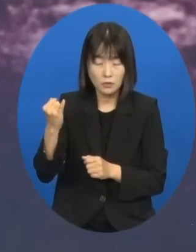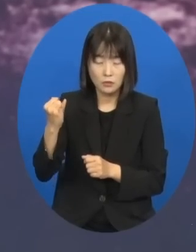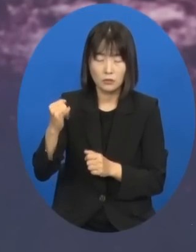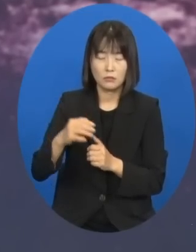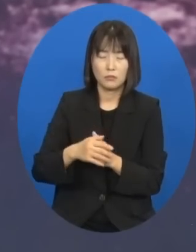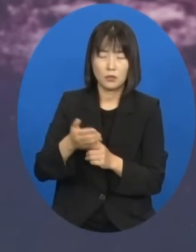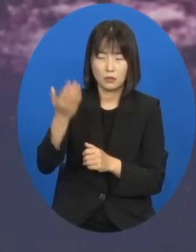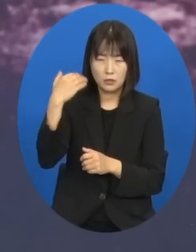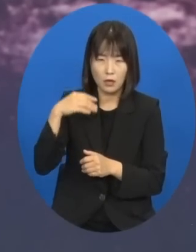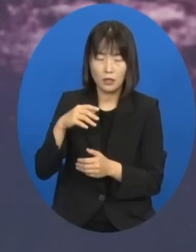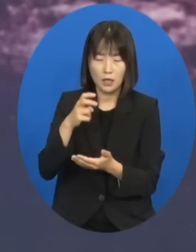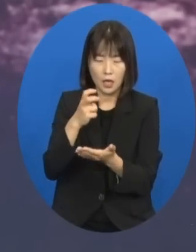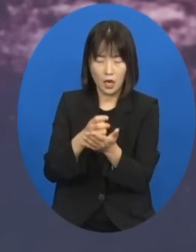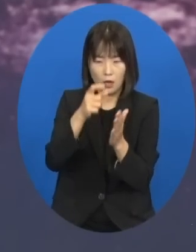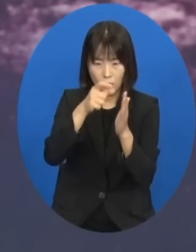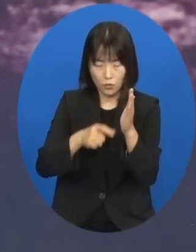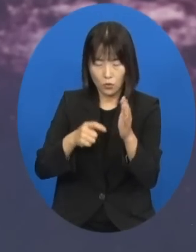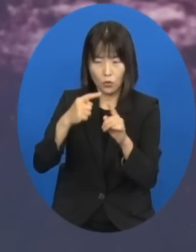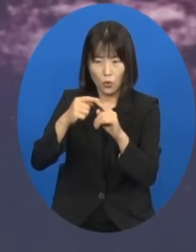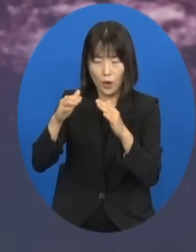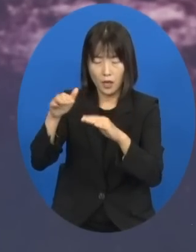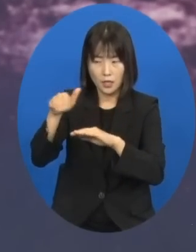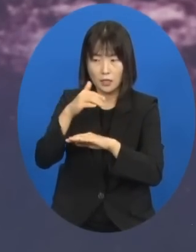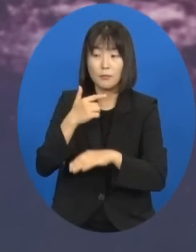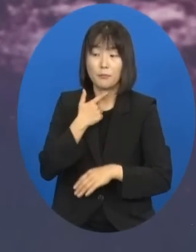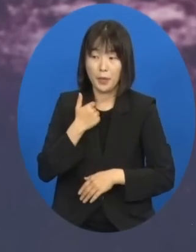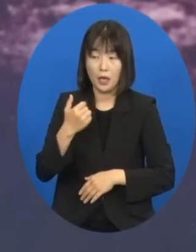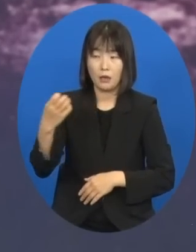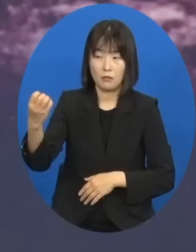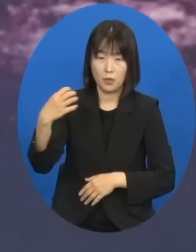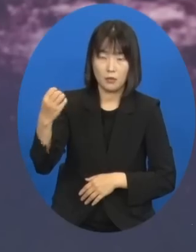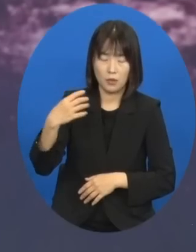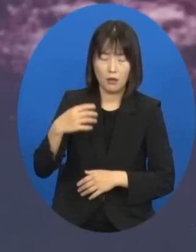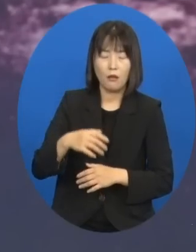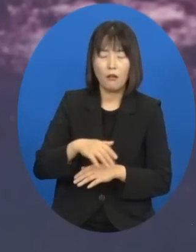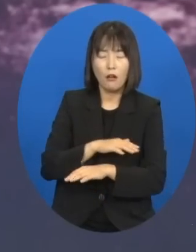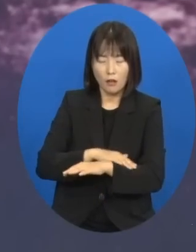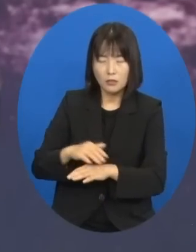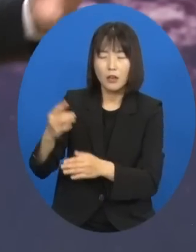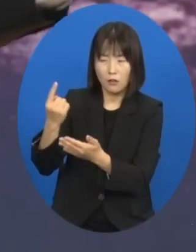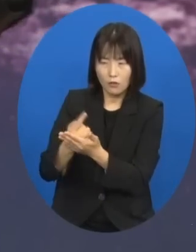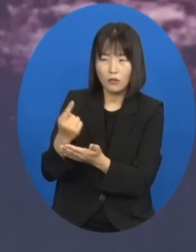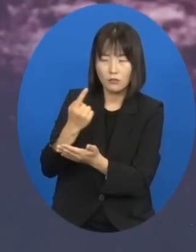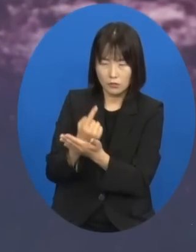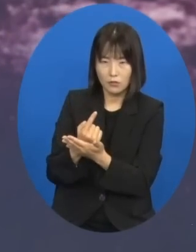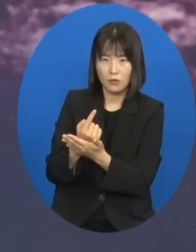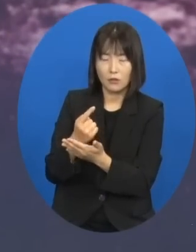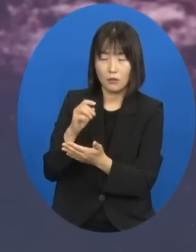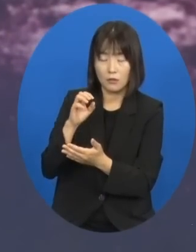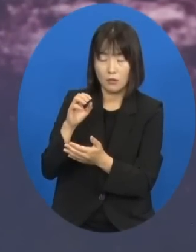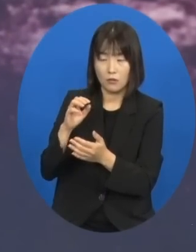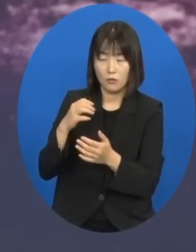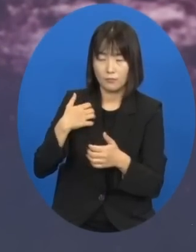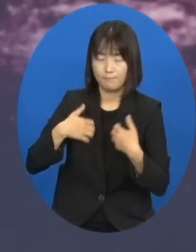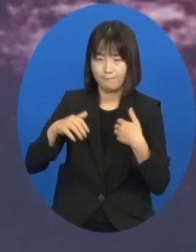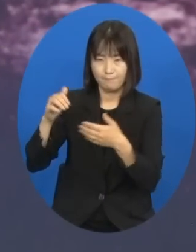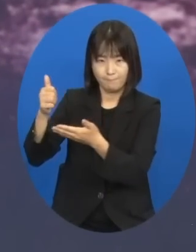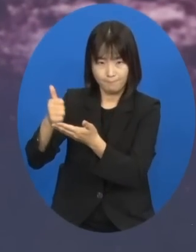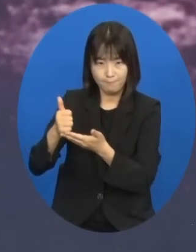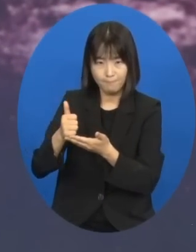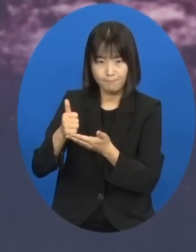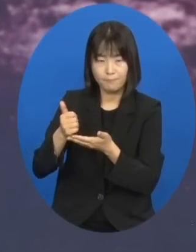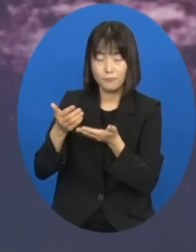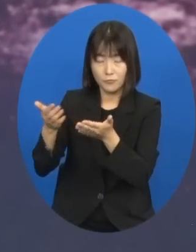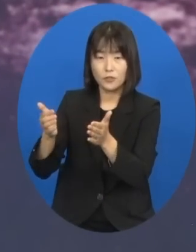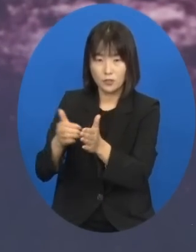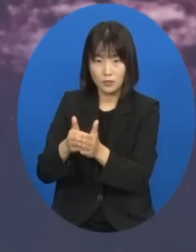있다. 이 도시 오기 전에 뭐 그러면서 이제 소개를 하시길래 아, 잘 오셨습니다. 잘 오셨습니다가 제가 이제 그분을 이렇게 환영해 드렸어요.